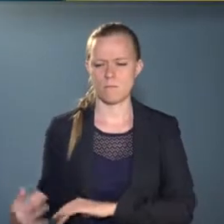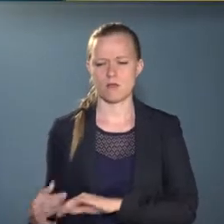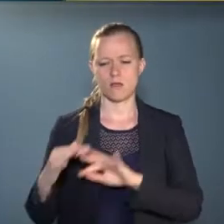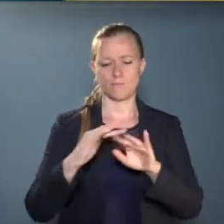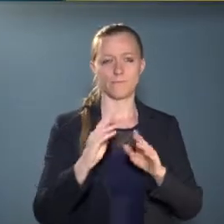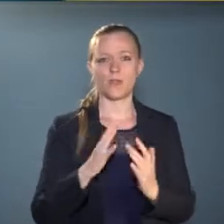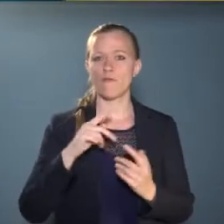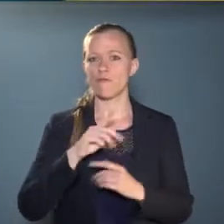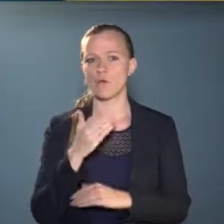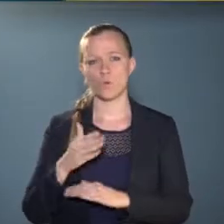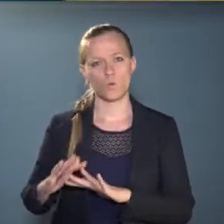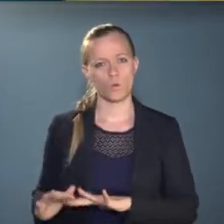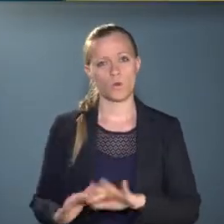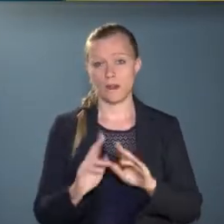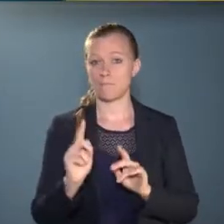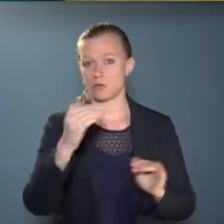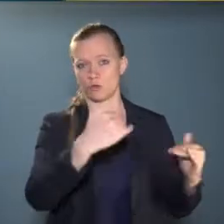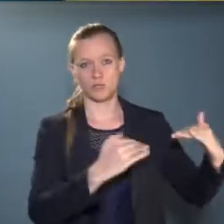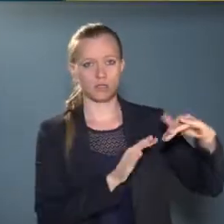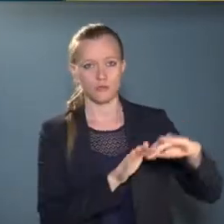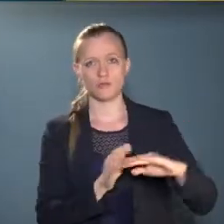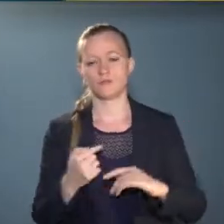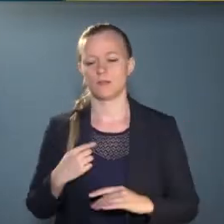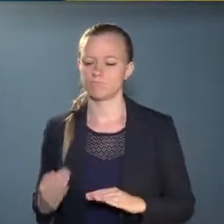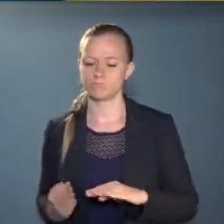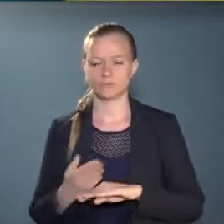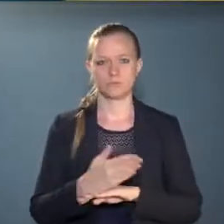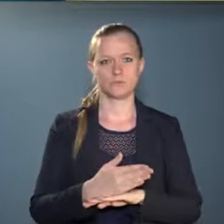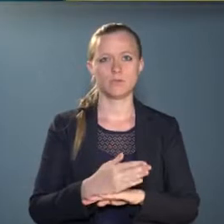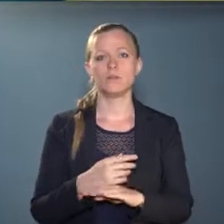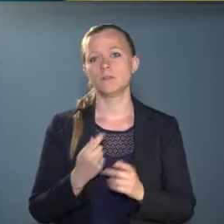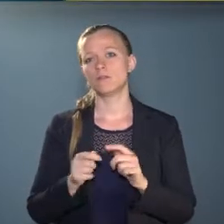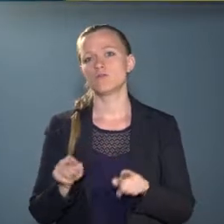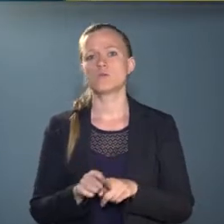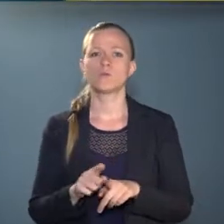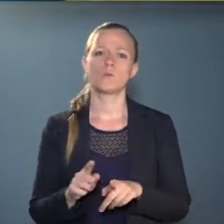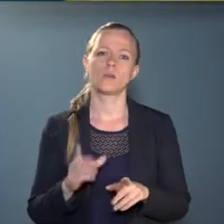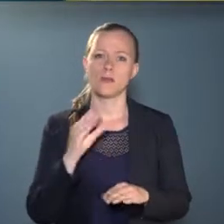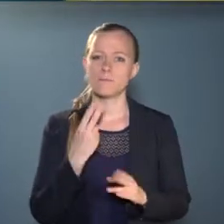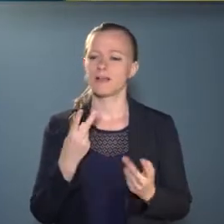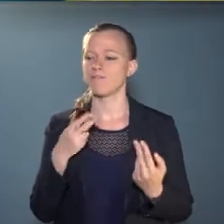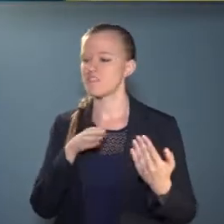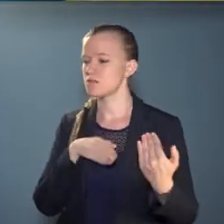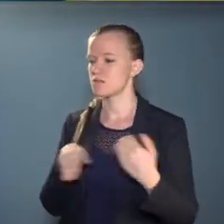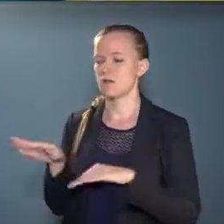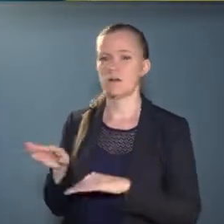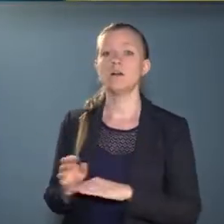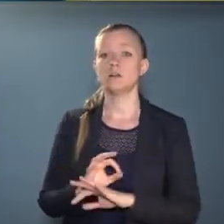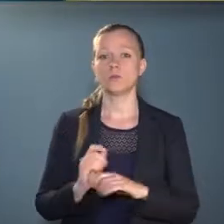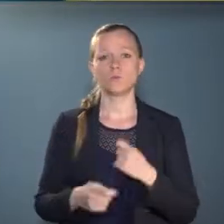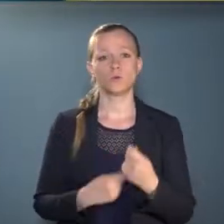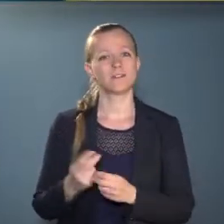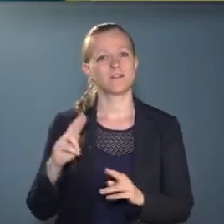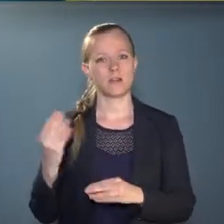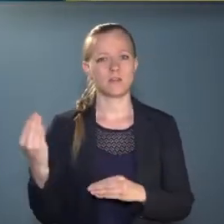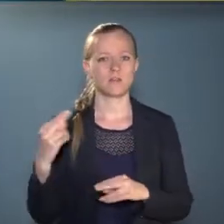fő vonulási irány. Lehet máshonnan is, de ez a fő vonulási irány. Találunk is sokszor olyan embereket, akiket vissza kell fordítani, jól működnek a